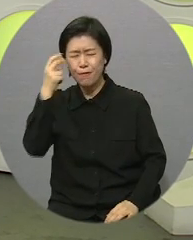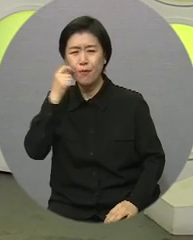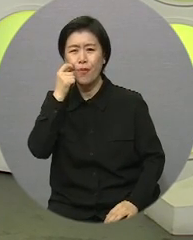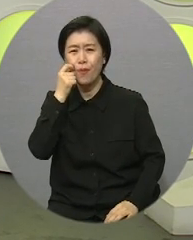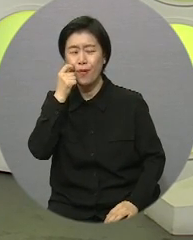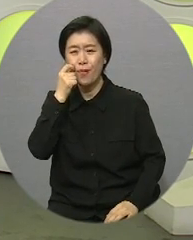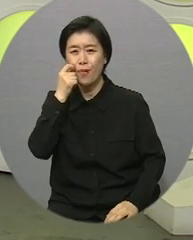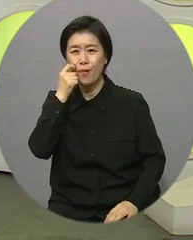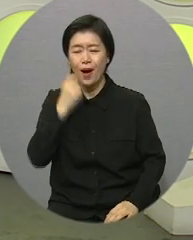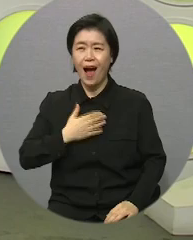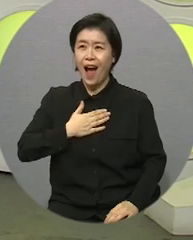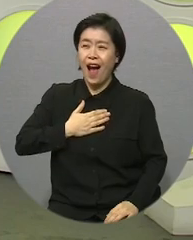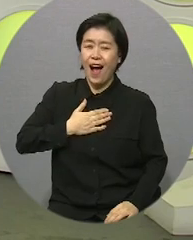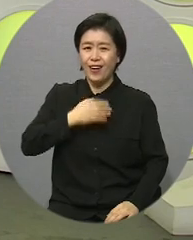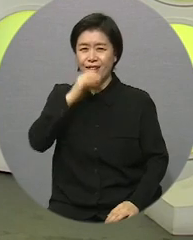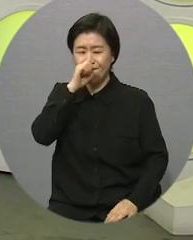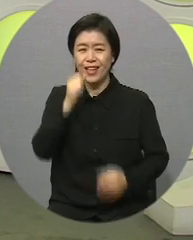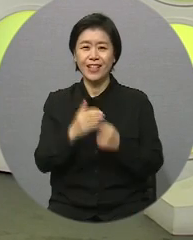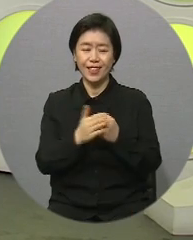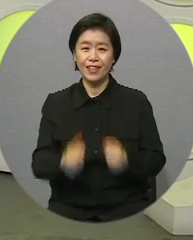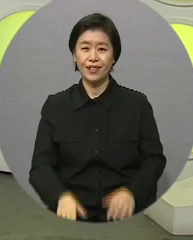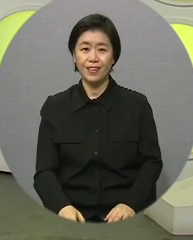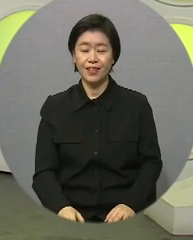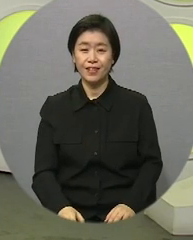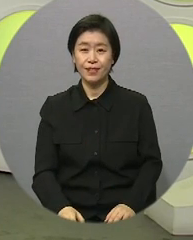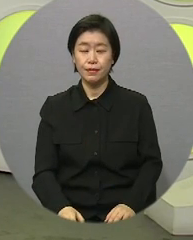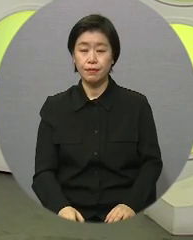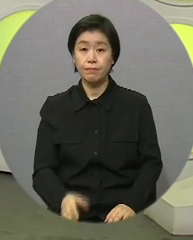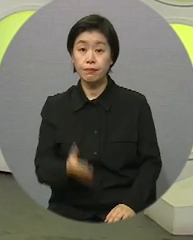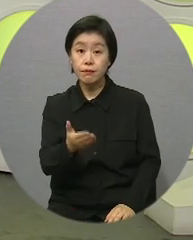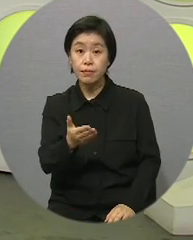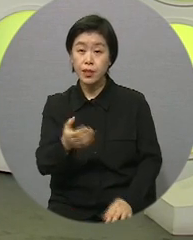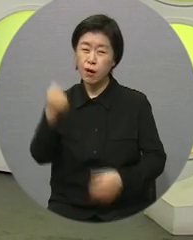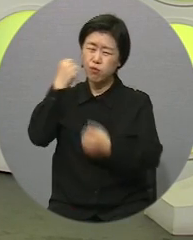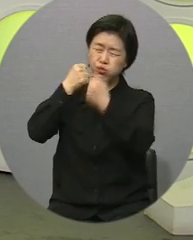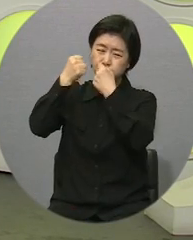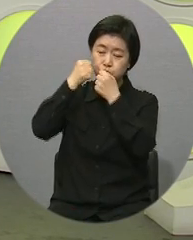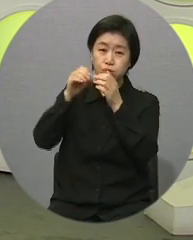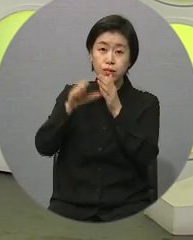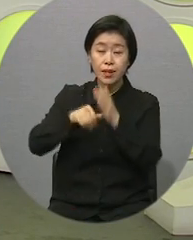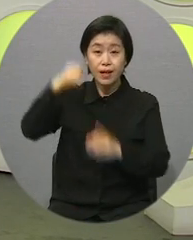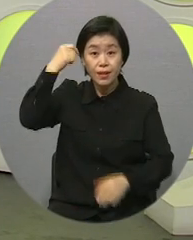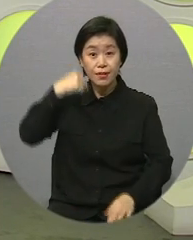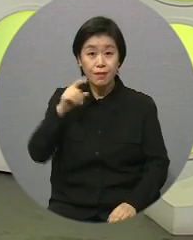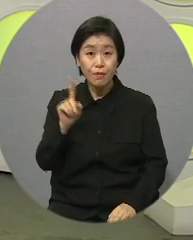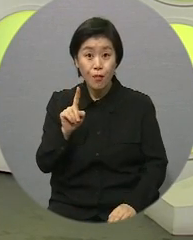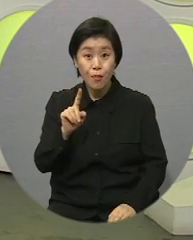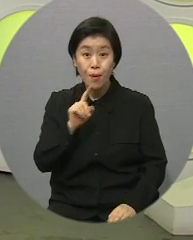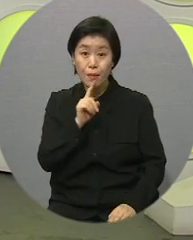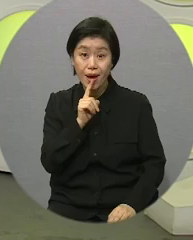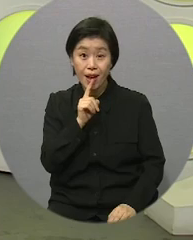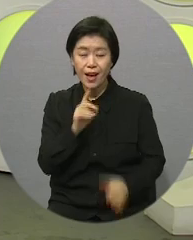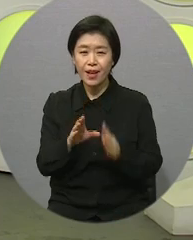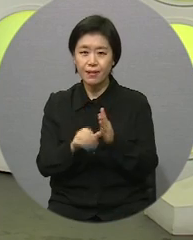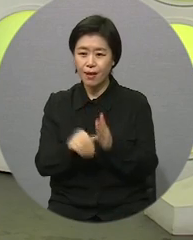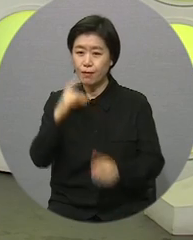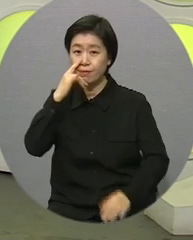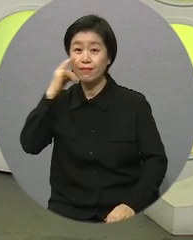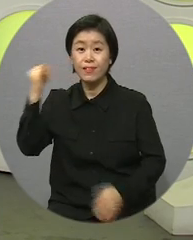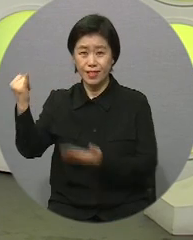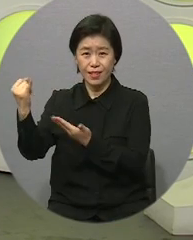아까 어머님께서 무슨 이렇게 맞을 때 무슨 생각이 드셨나요 이렇게 말 여쭤봤더니 어머님께서 이제